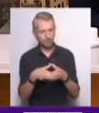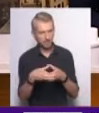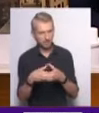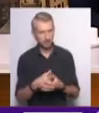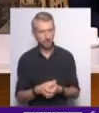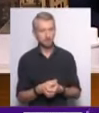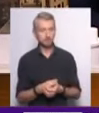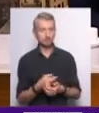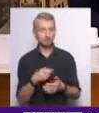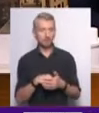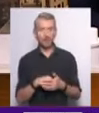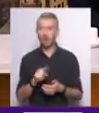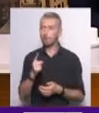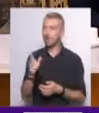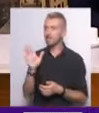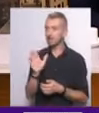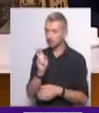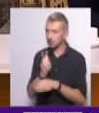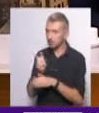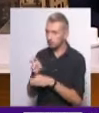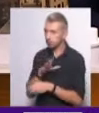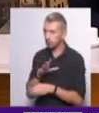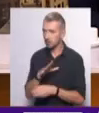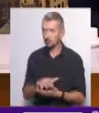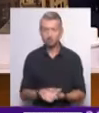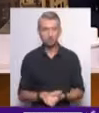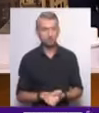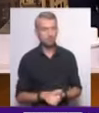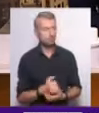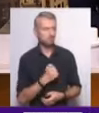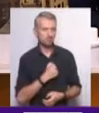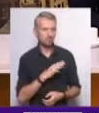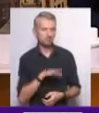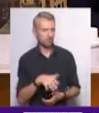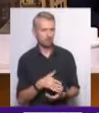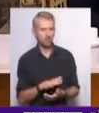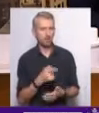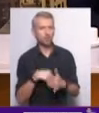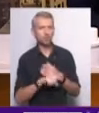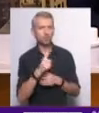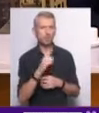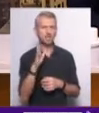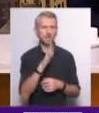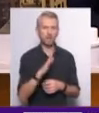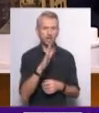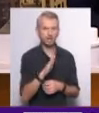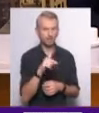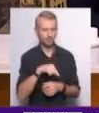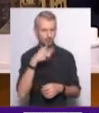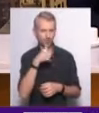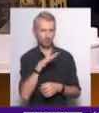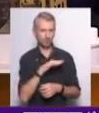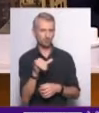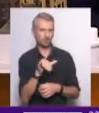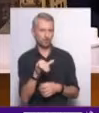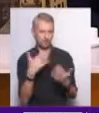Тому постійно... А 1 вересня відвідували? На жаль, не відвідував. Ну, тому що 1 вересня, як в цьому році було під